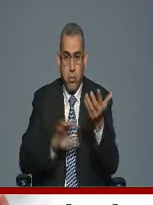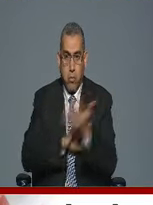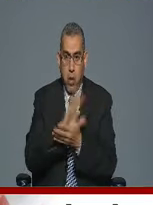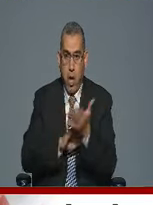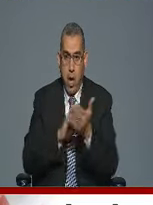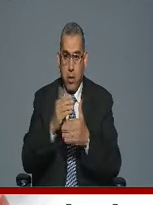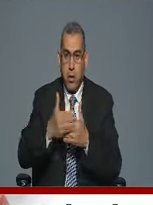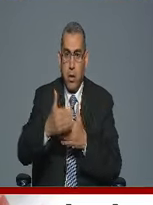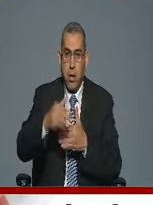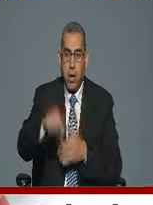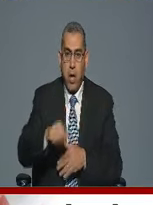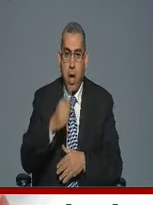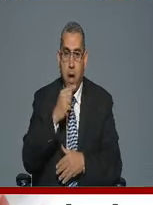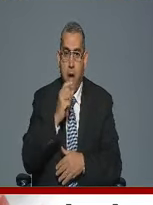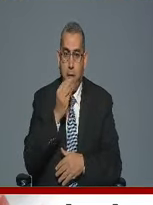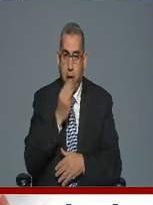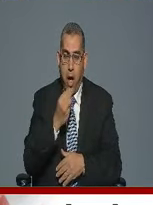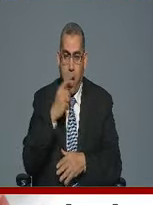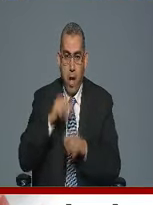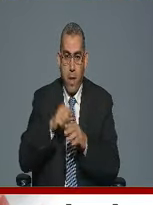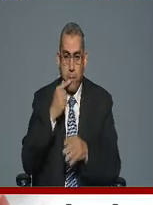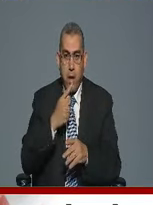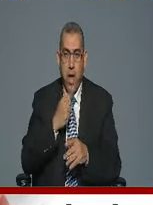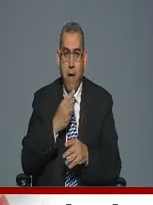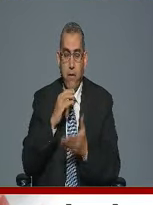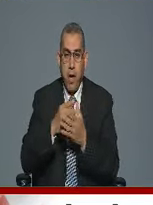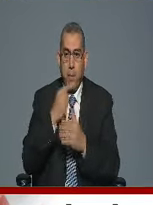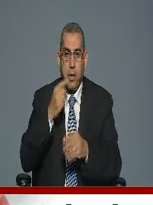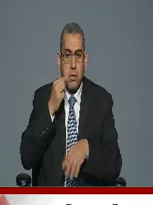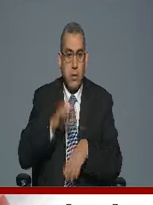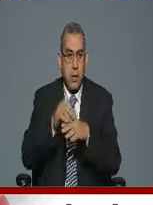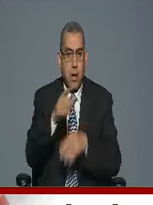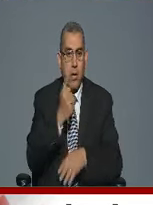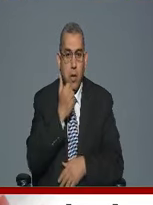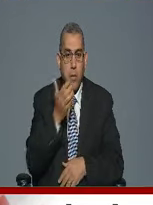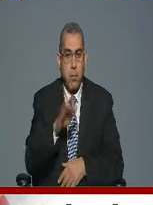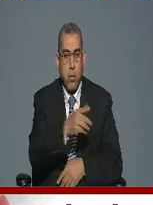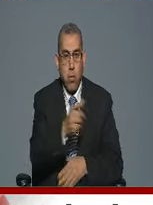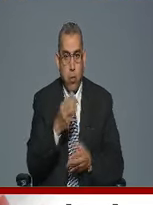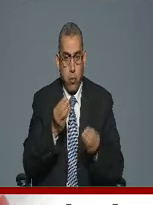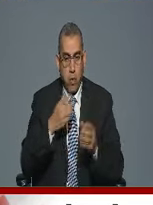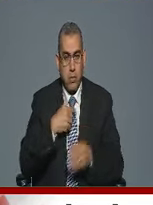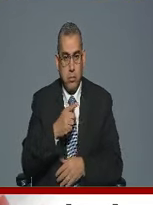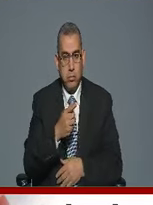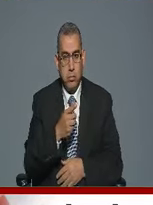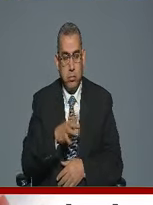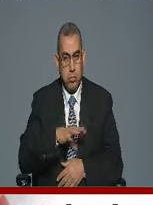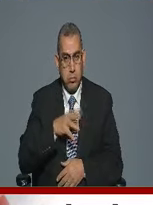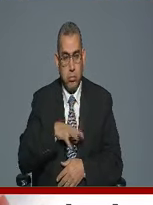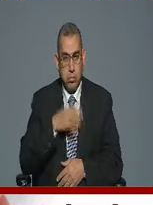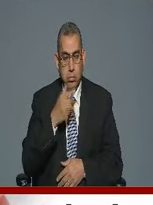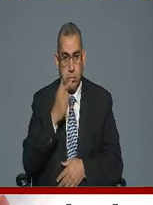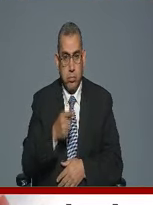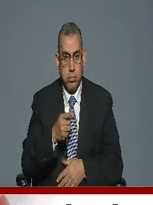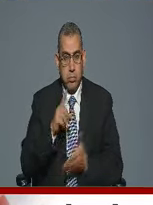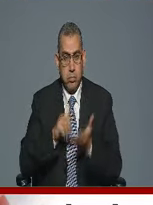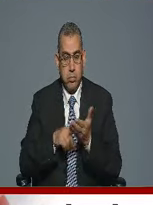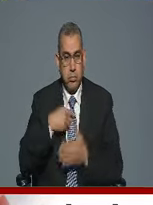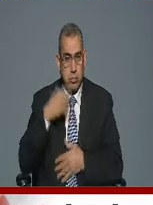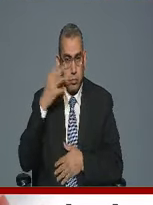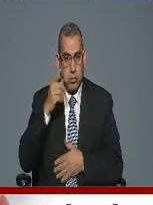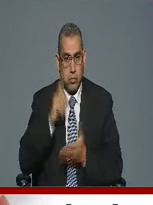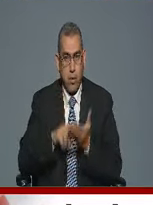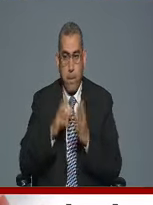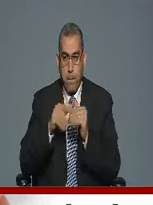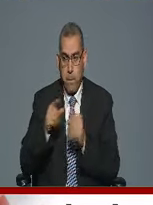تؤدي إلى إضعاف سكان أكثر فأكثر. أود أن أعتقد وأوجه الشكر إلى مصر على